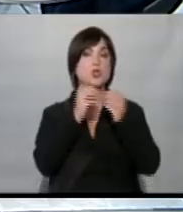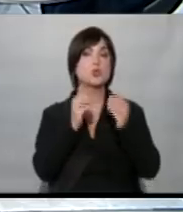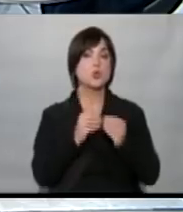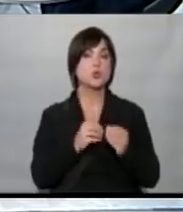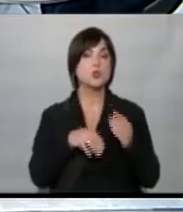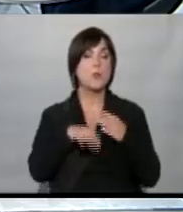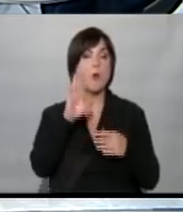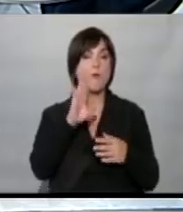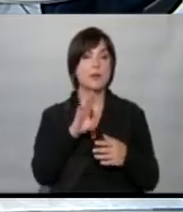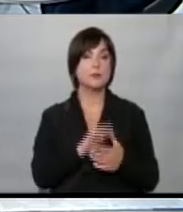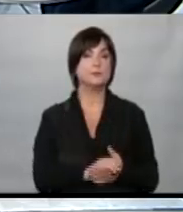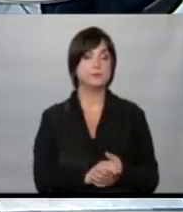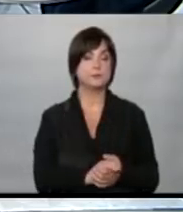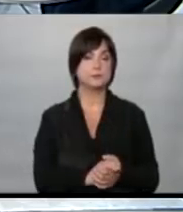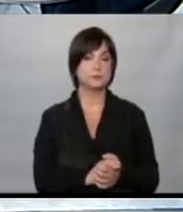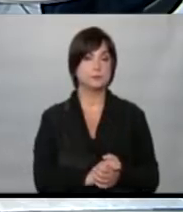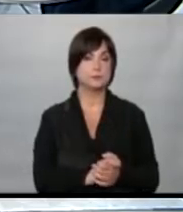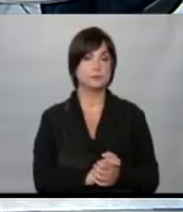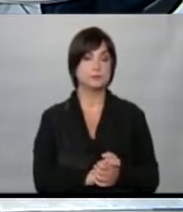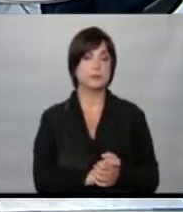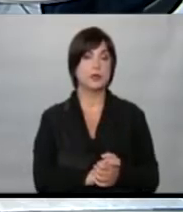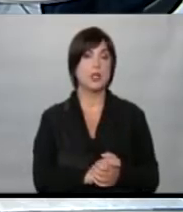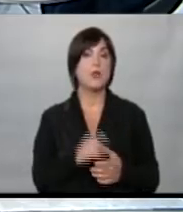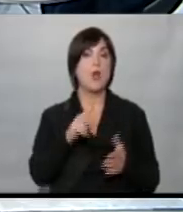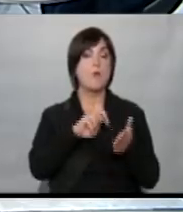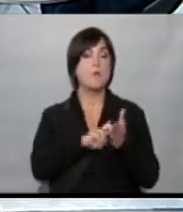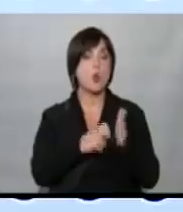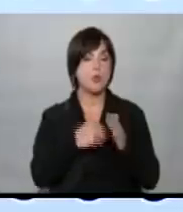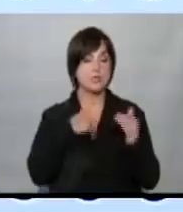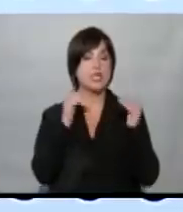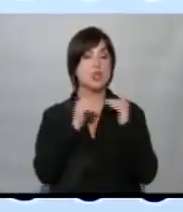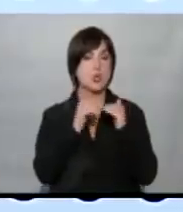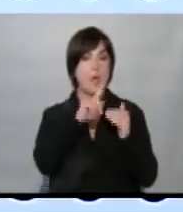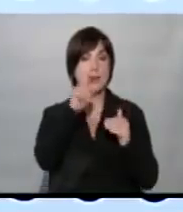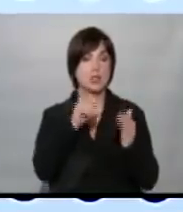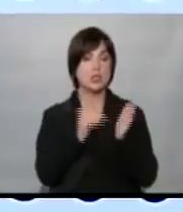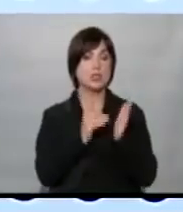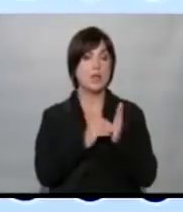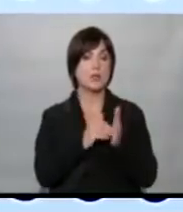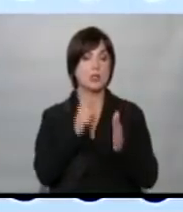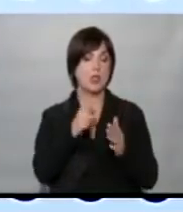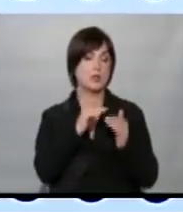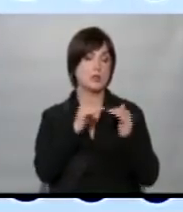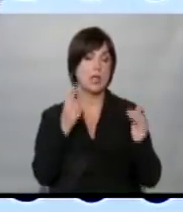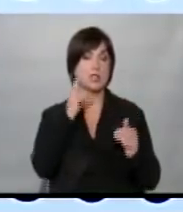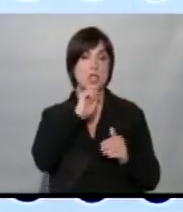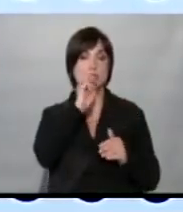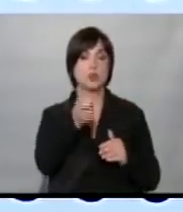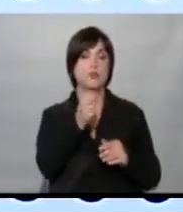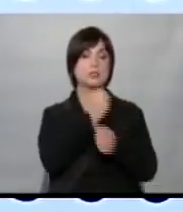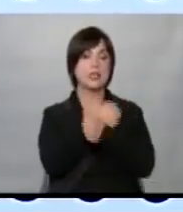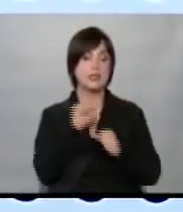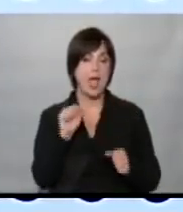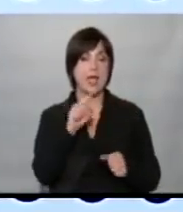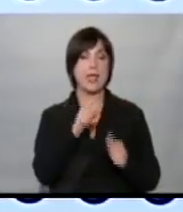повеќе но, рационални вред, компоненти. Ајде да продолжим. Методолошкиот проблем е да се согласувам. Прашањето треба да е на номинално ниво, да се одговори со да или со